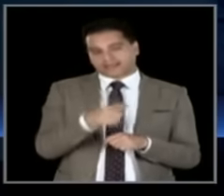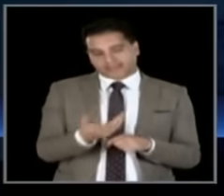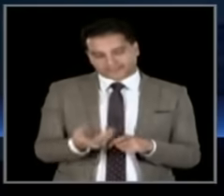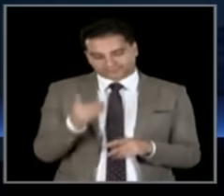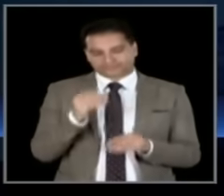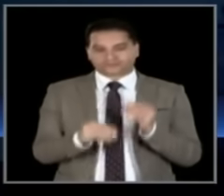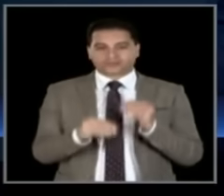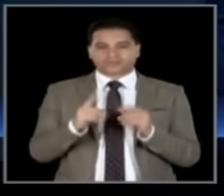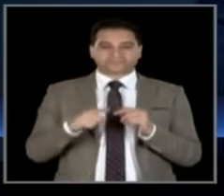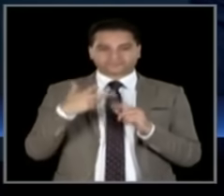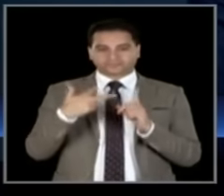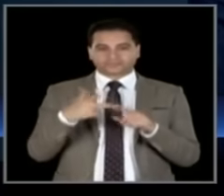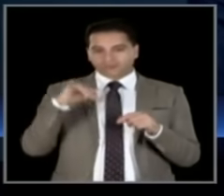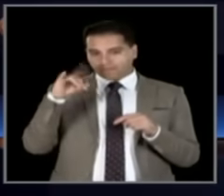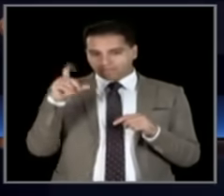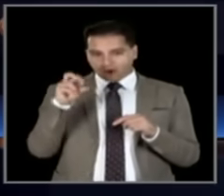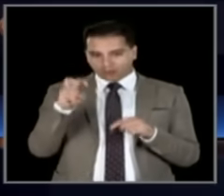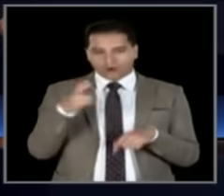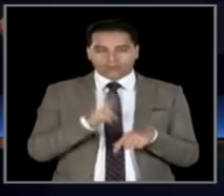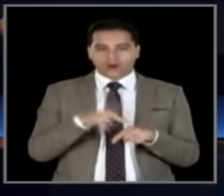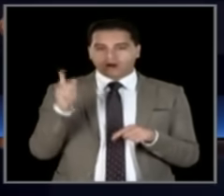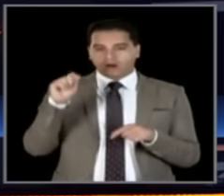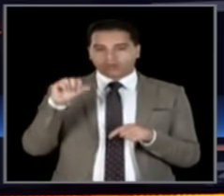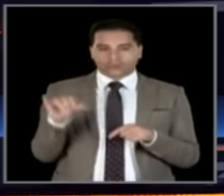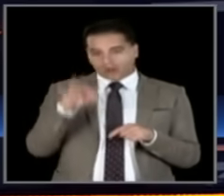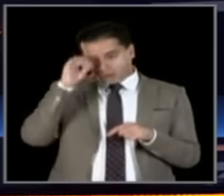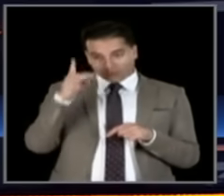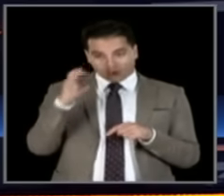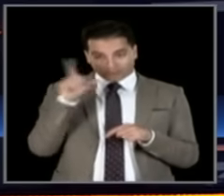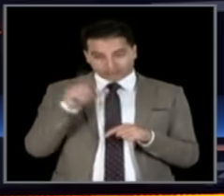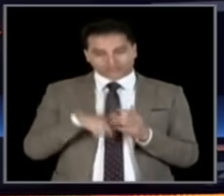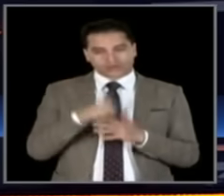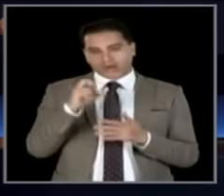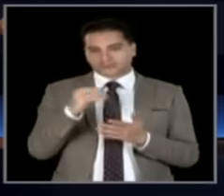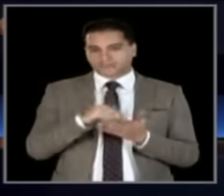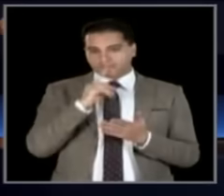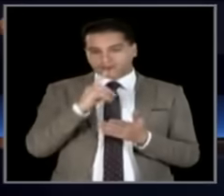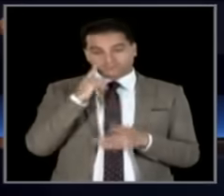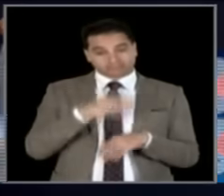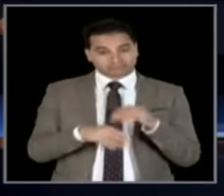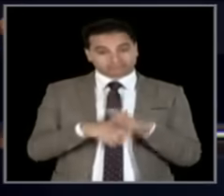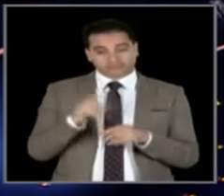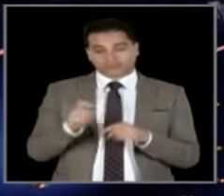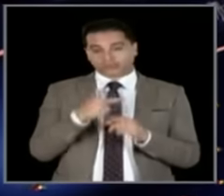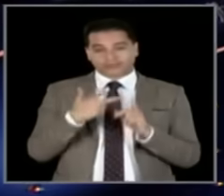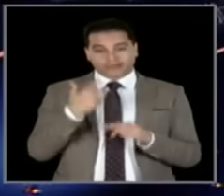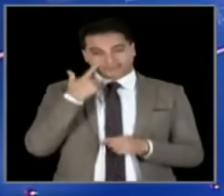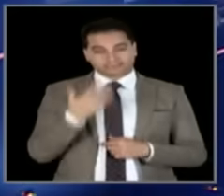مروة وردوة. ردوة لو جبتي صح خلاص رجعت 25 نقطة. السؤال